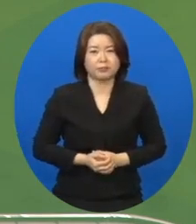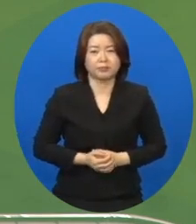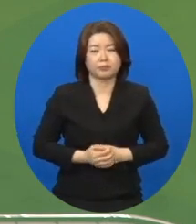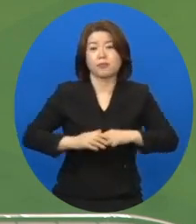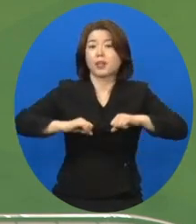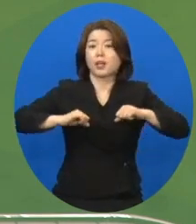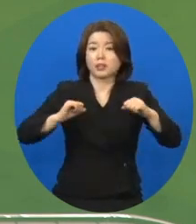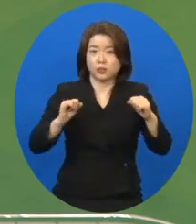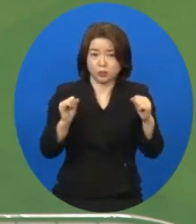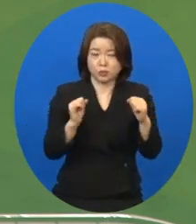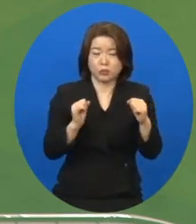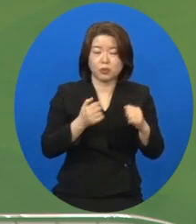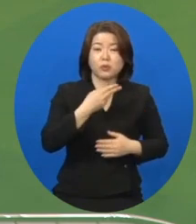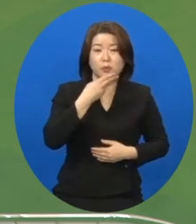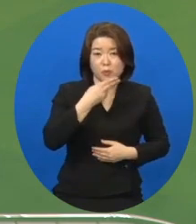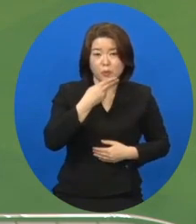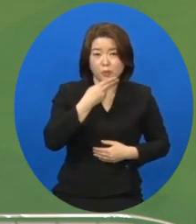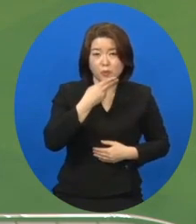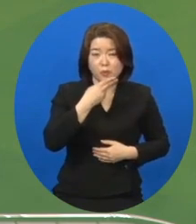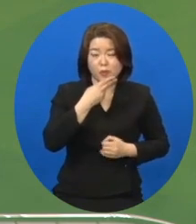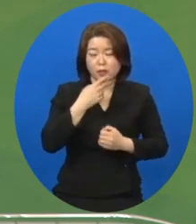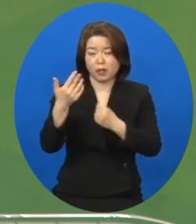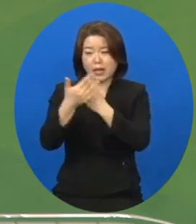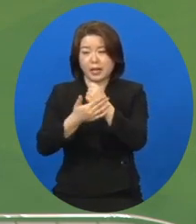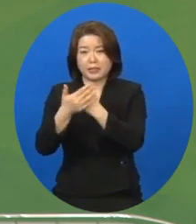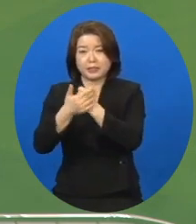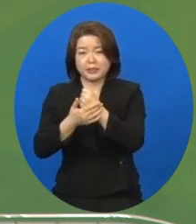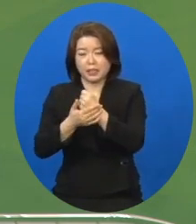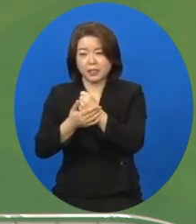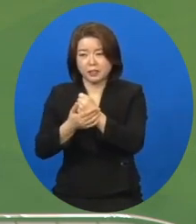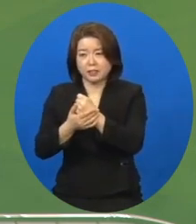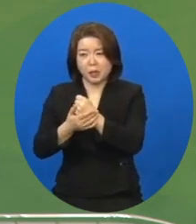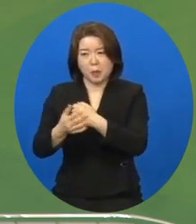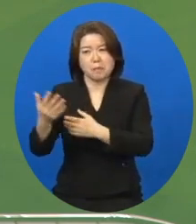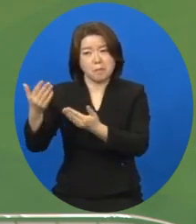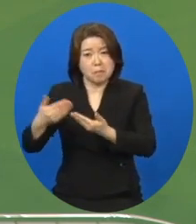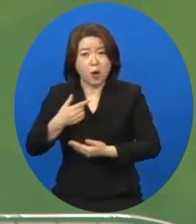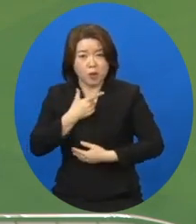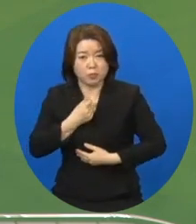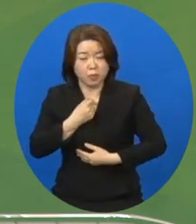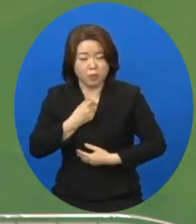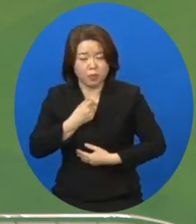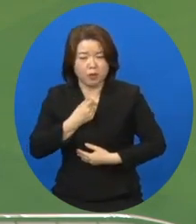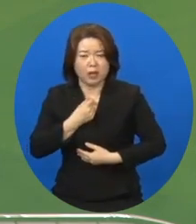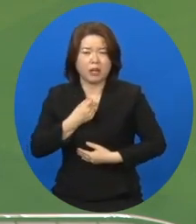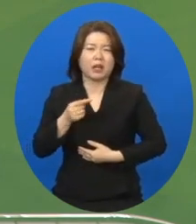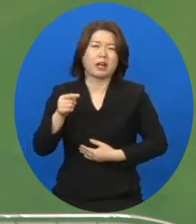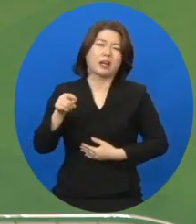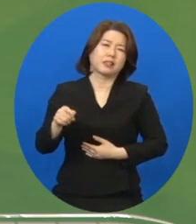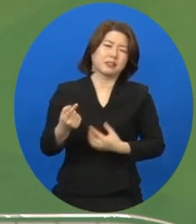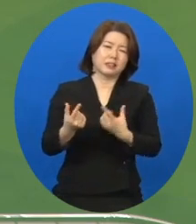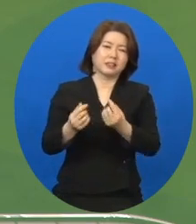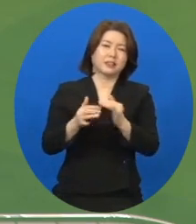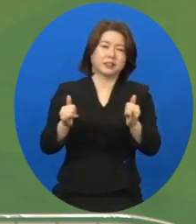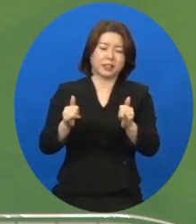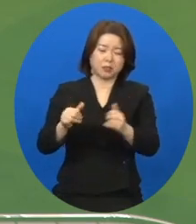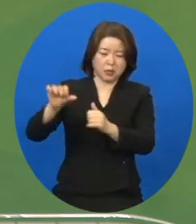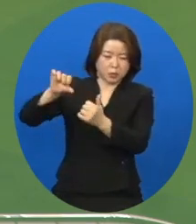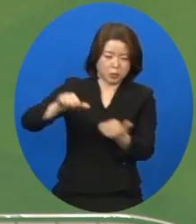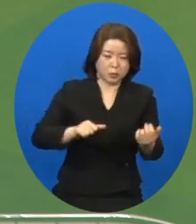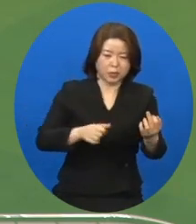순종은 없고 은혜는 받고 싶고 이런 사람은 아직 요단강도 못 건너간